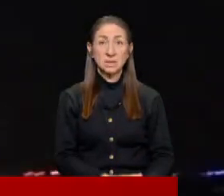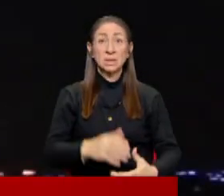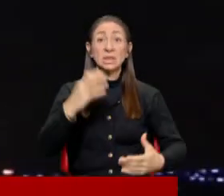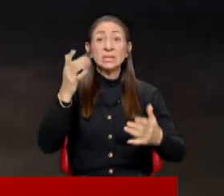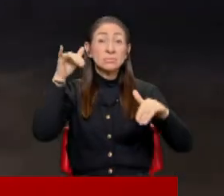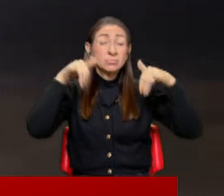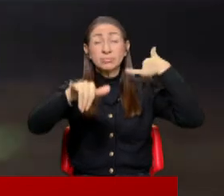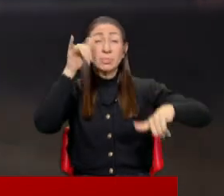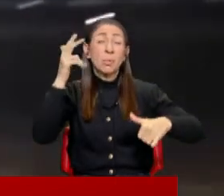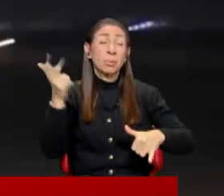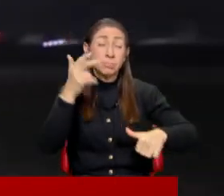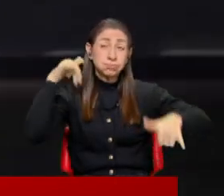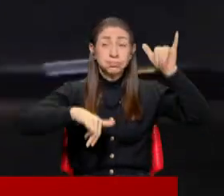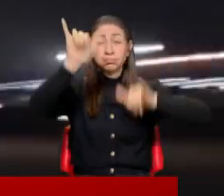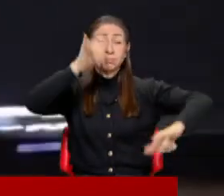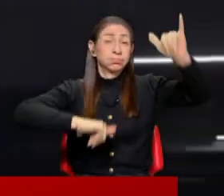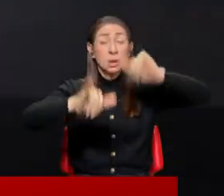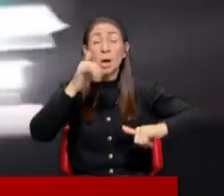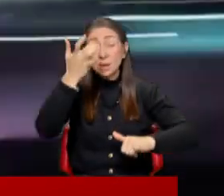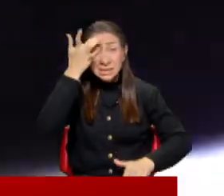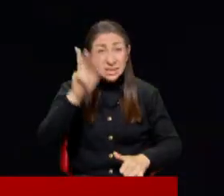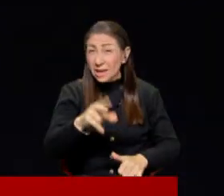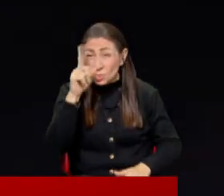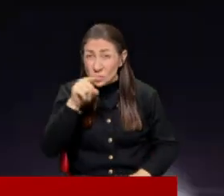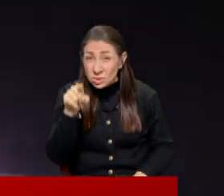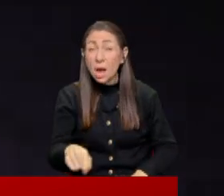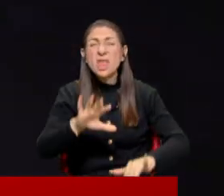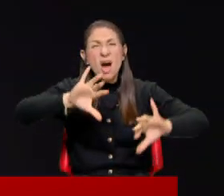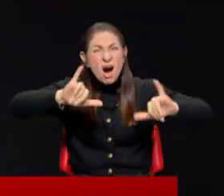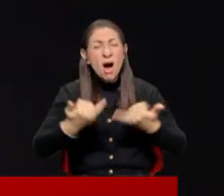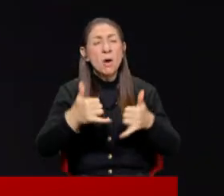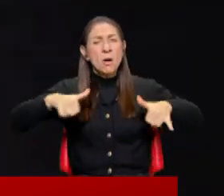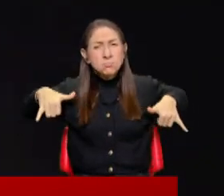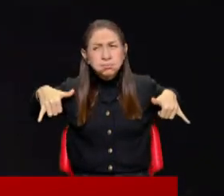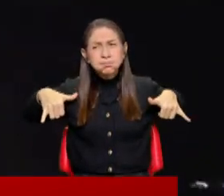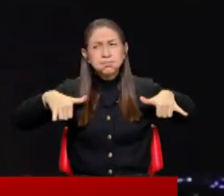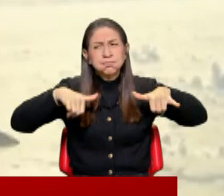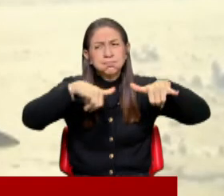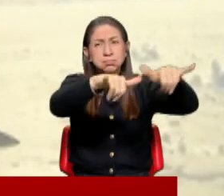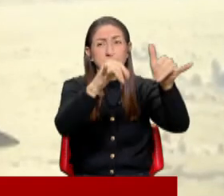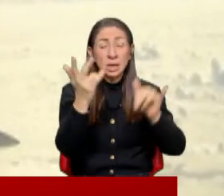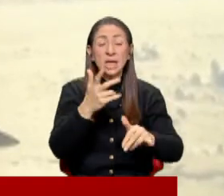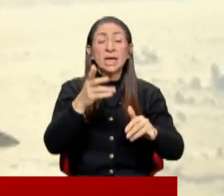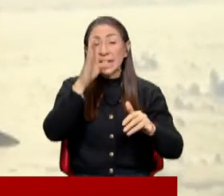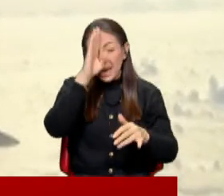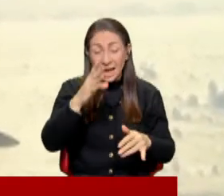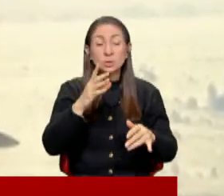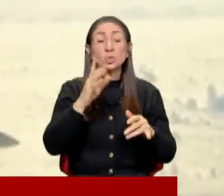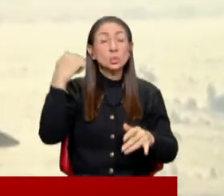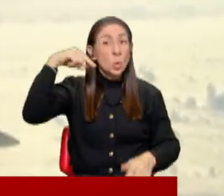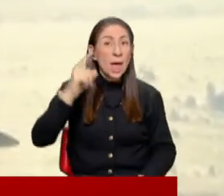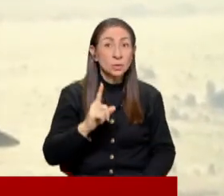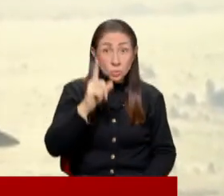Jetler peş peşe kalktı. Şehitlerimizin ardından teröre en ağır darbe hava harekatıyla vuruldu. Irak ve Suriye'nin